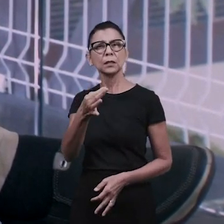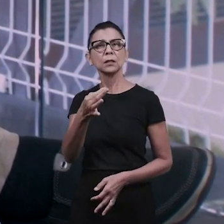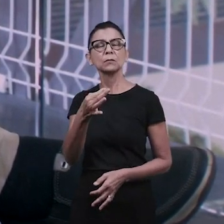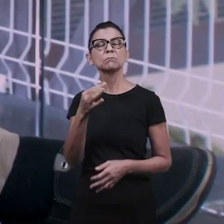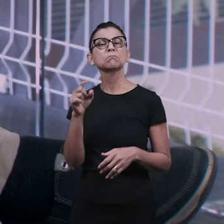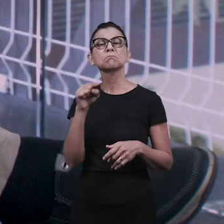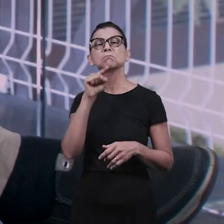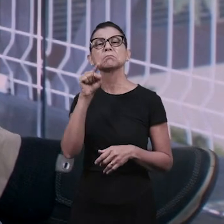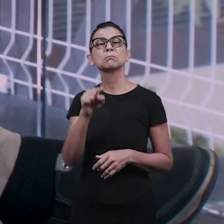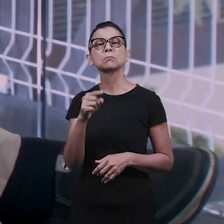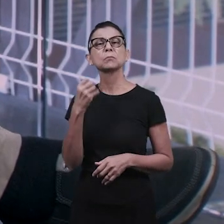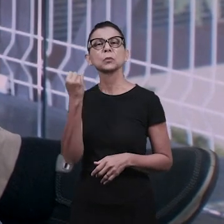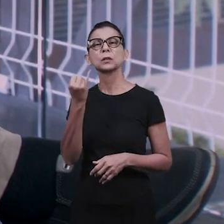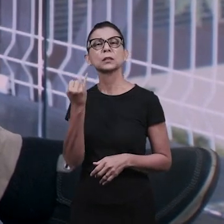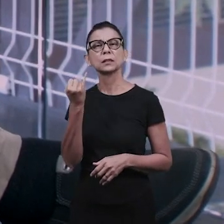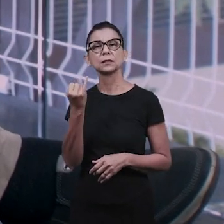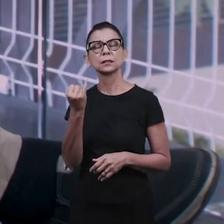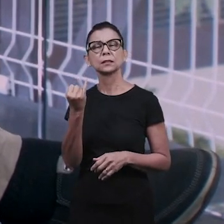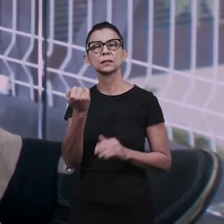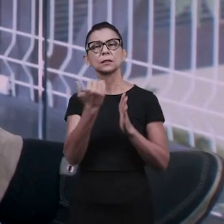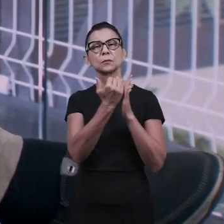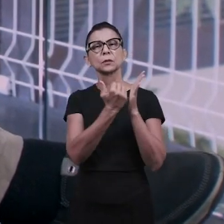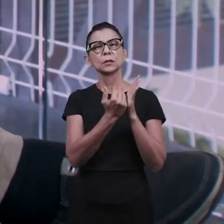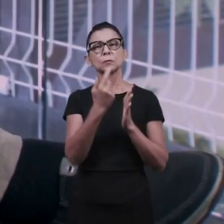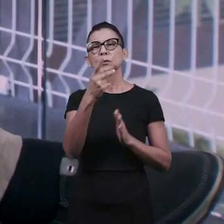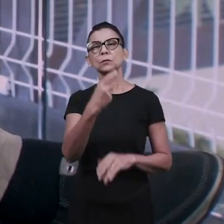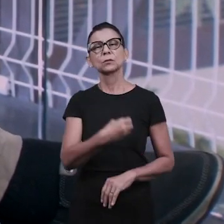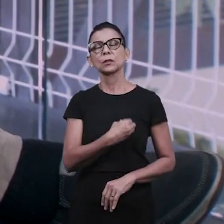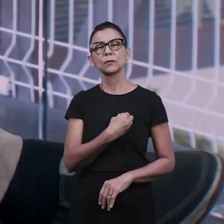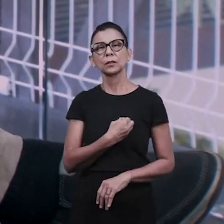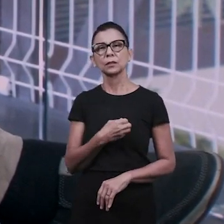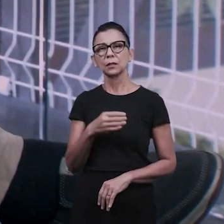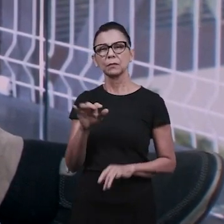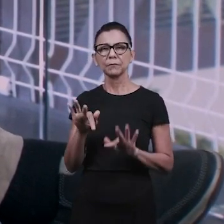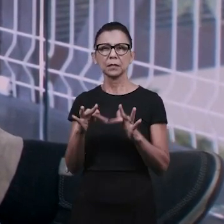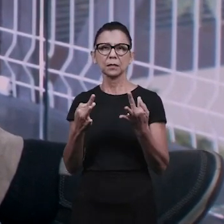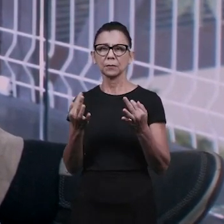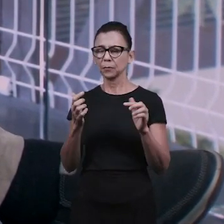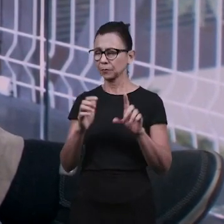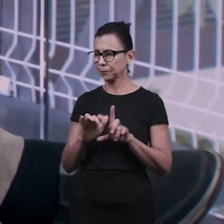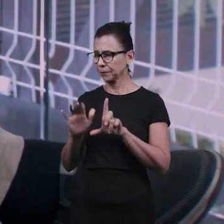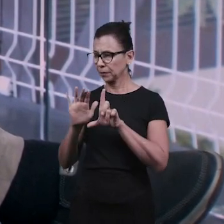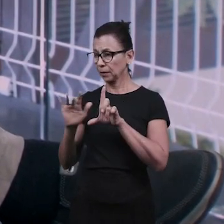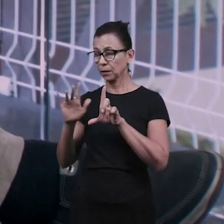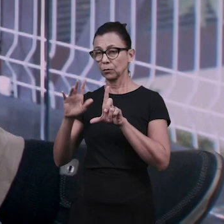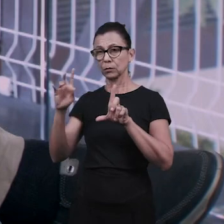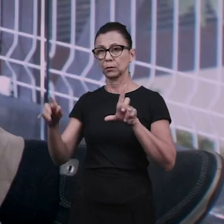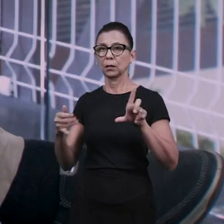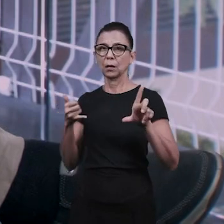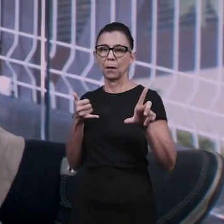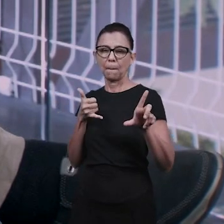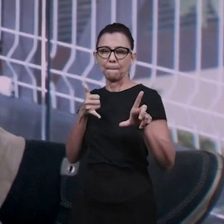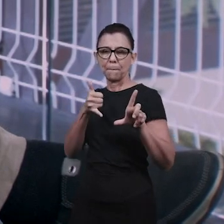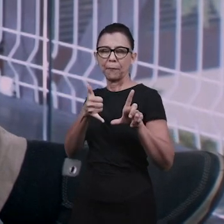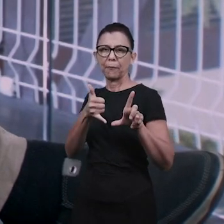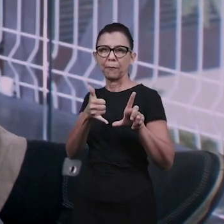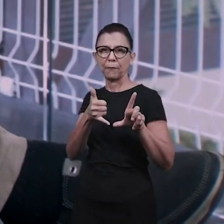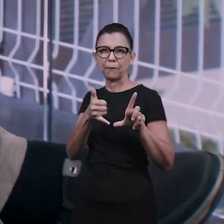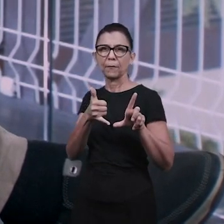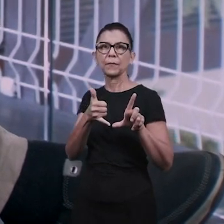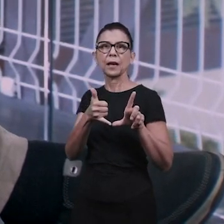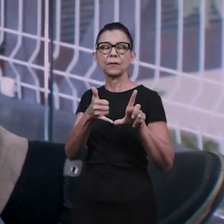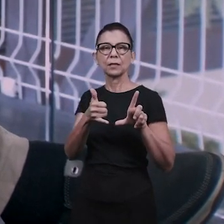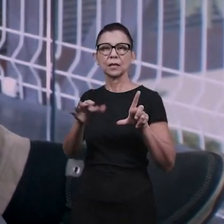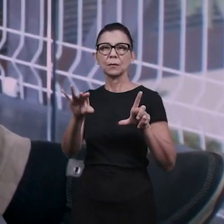cette programmation pour vous. Il suffit de pointer l'appareil photo vers ce code qui apparaît à l'écran et